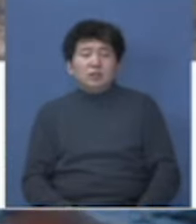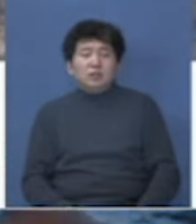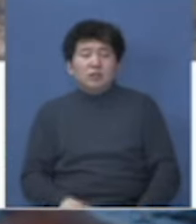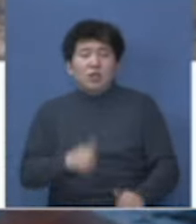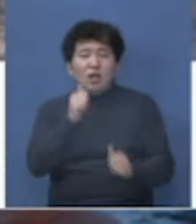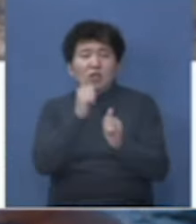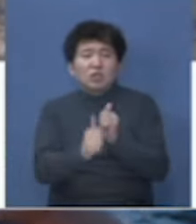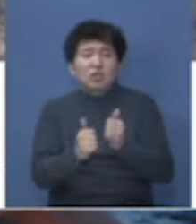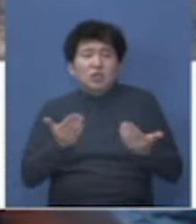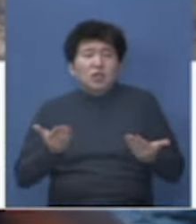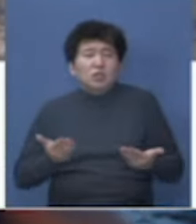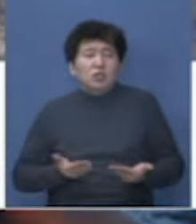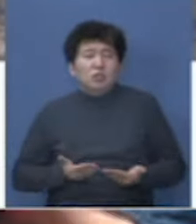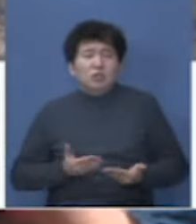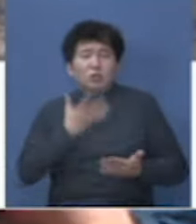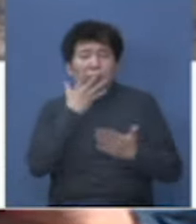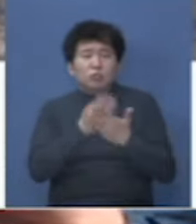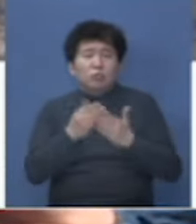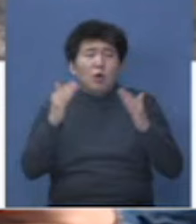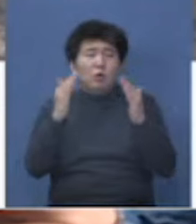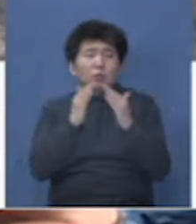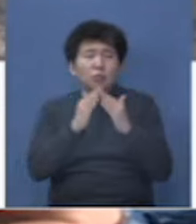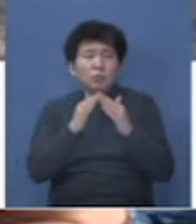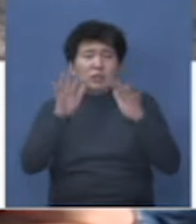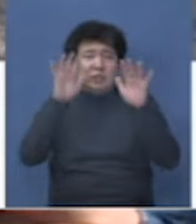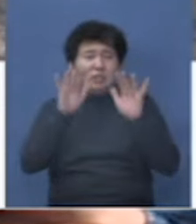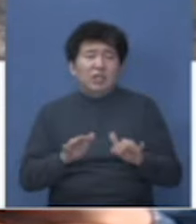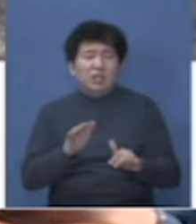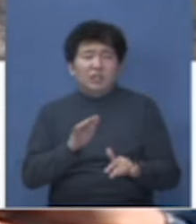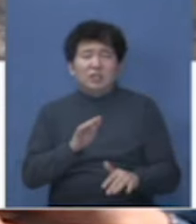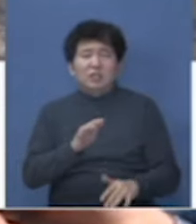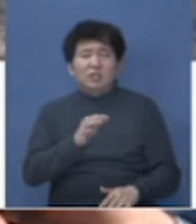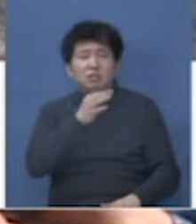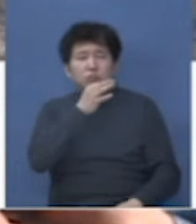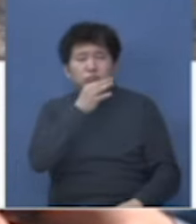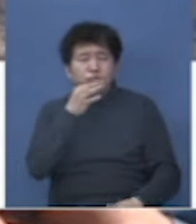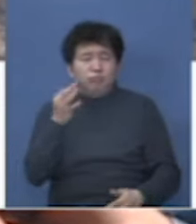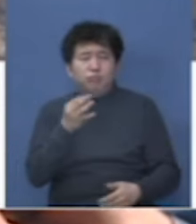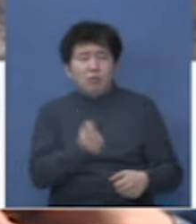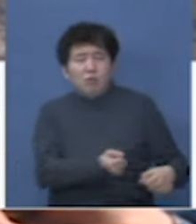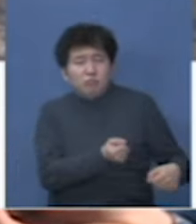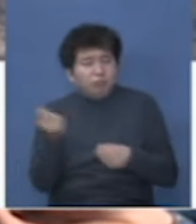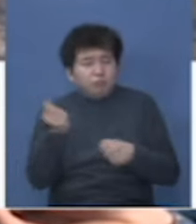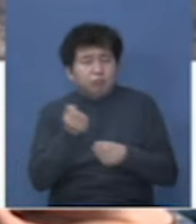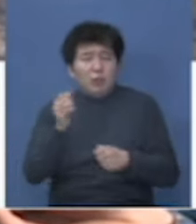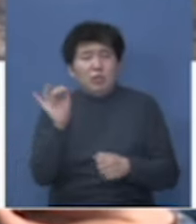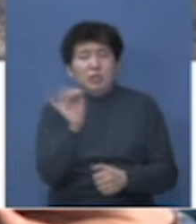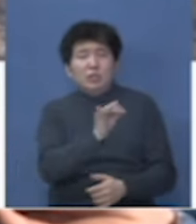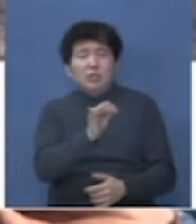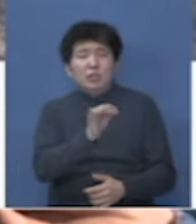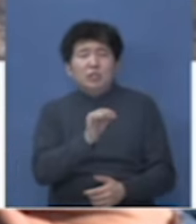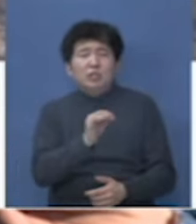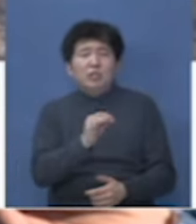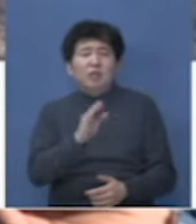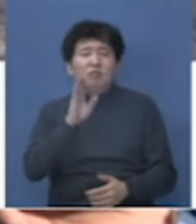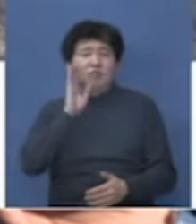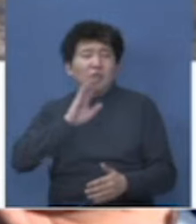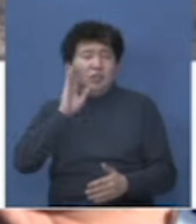тұрғын өз есік алдындағы қарды уақытылы шығару және үйдің маңайынан өтіп жатқан арықтарды